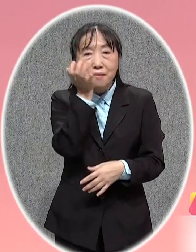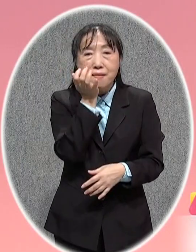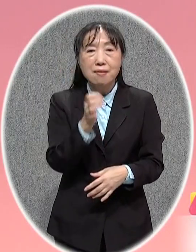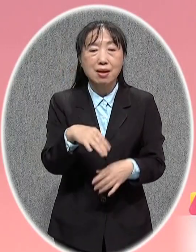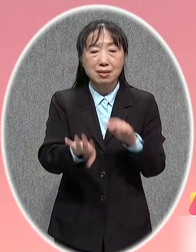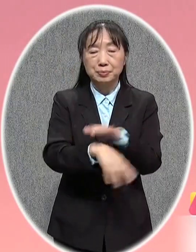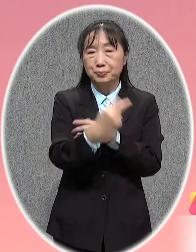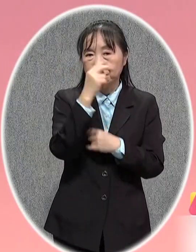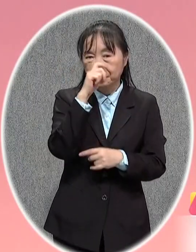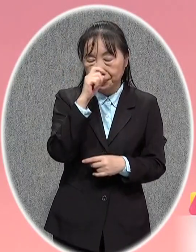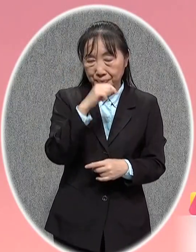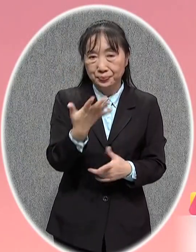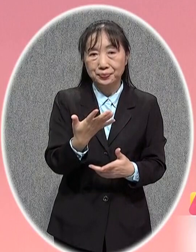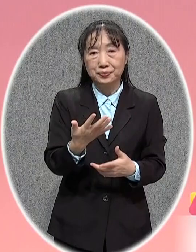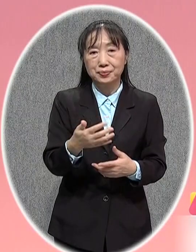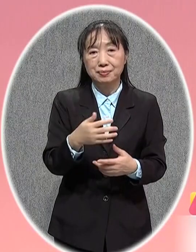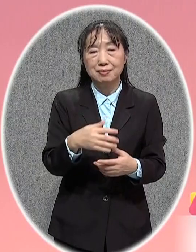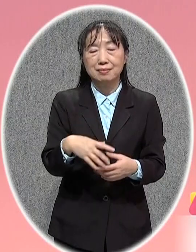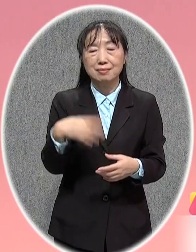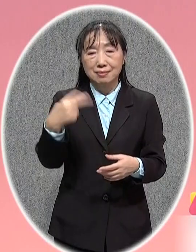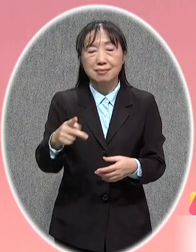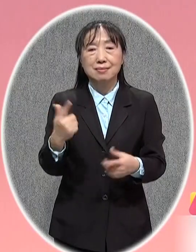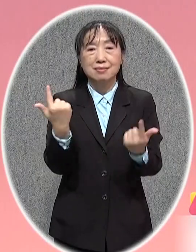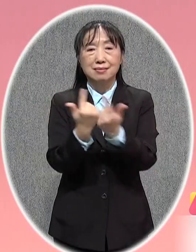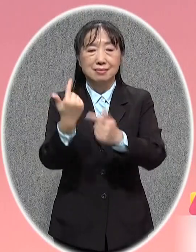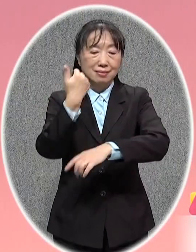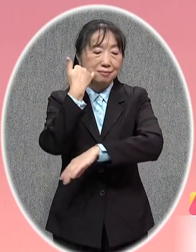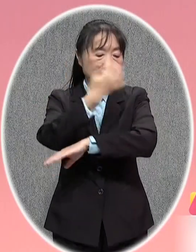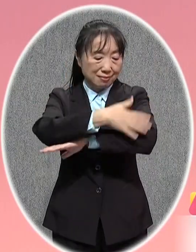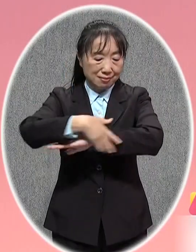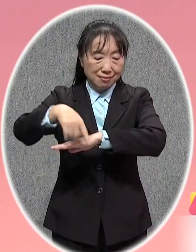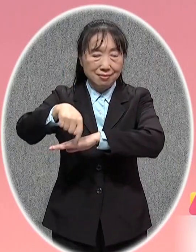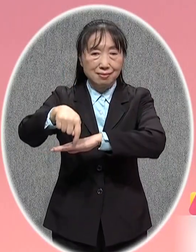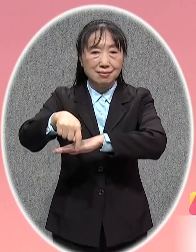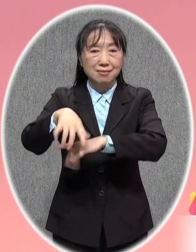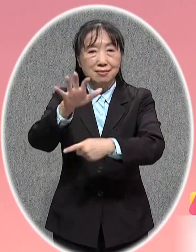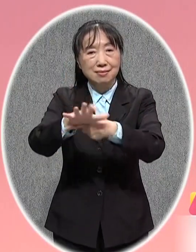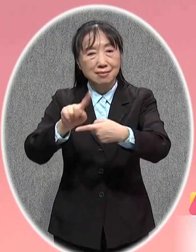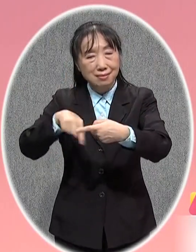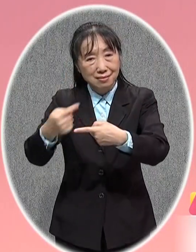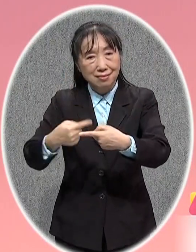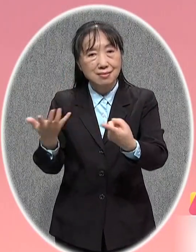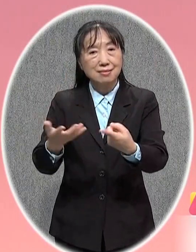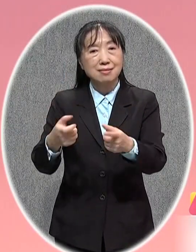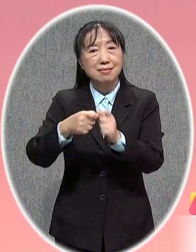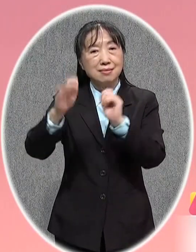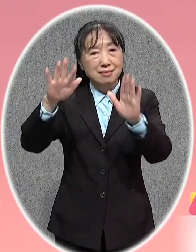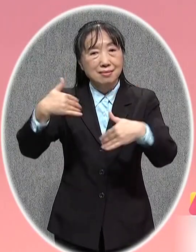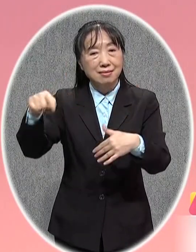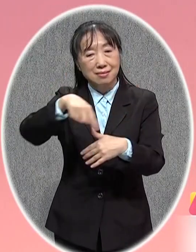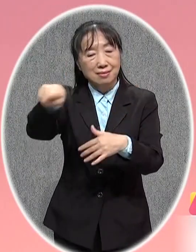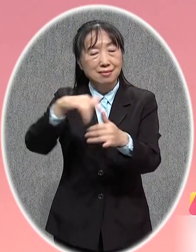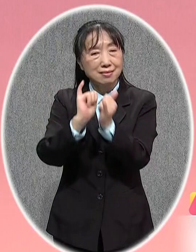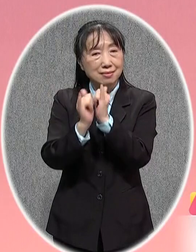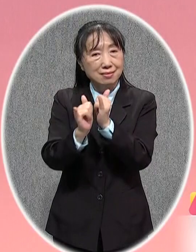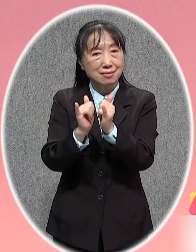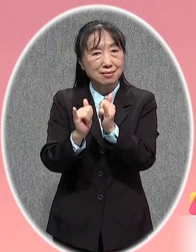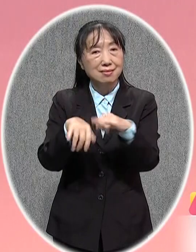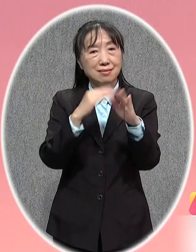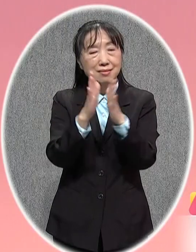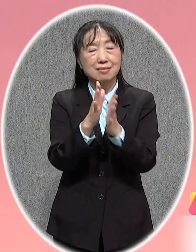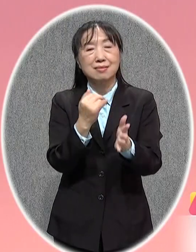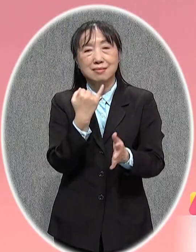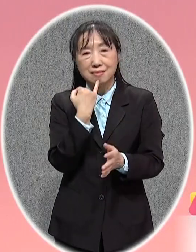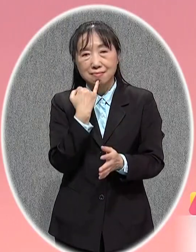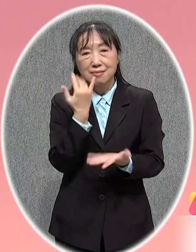及让北海岸的居民跟垦丁、恒春那一带的居民早日的脱